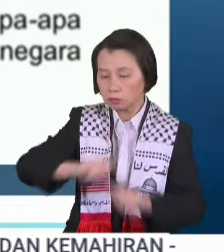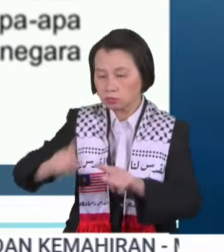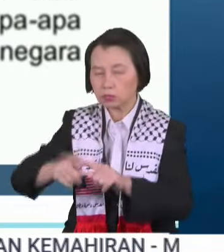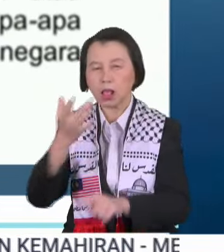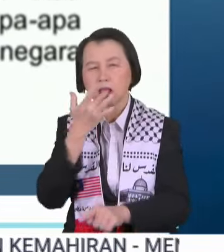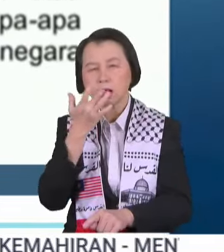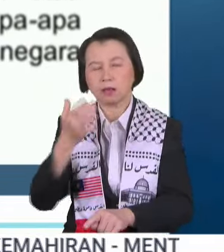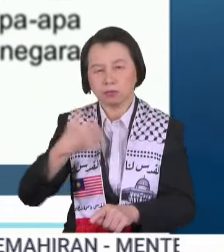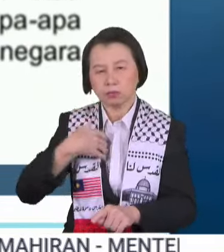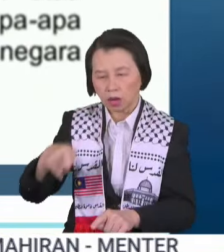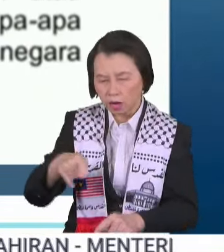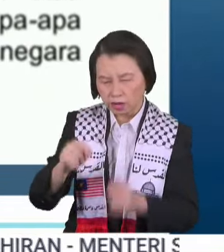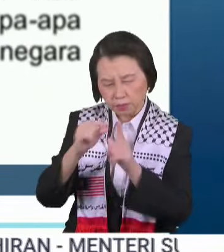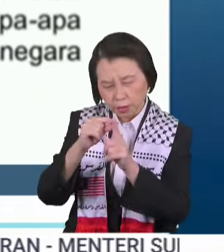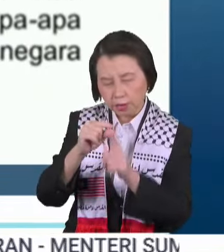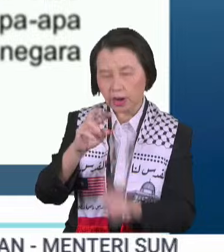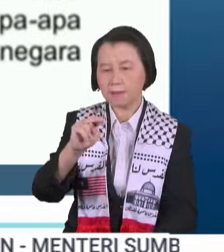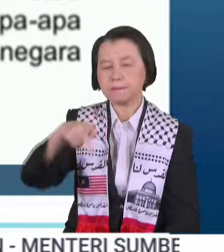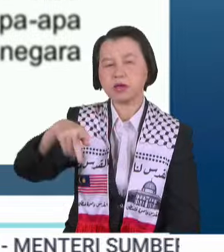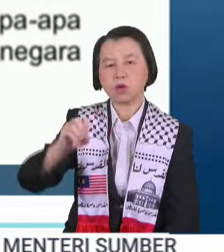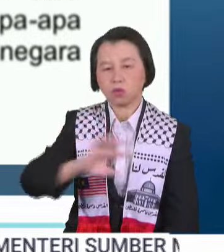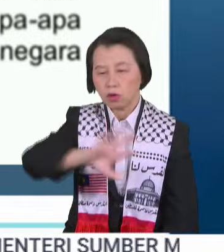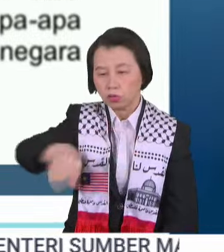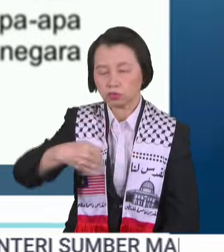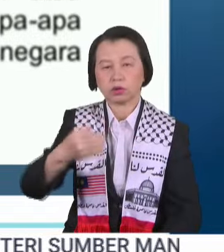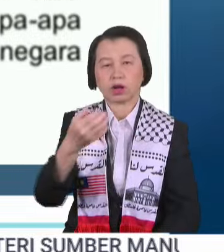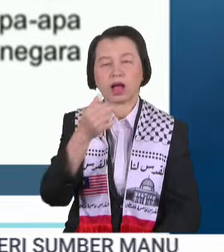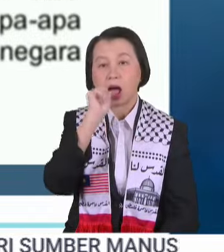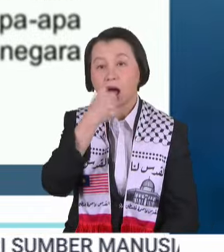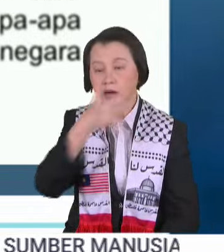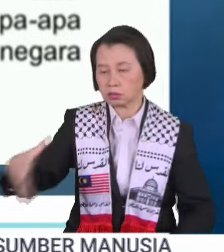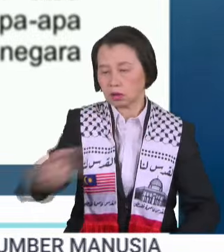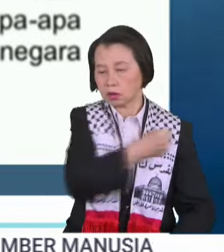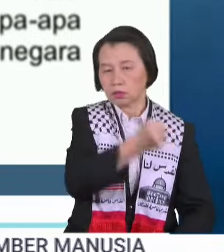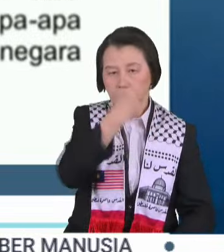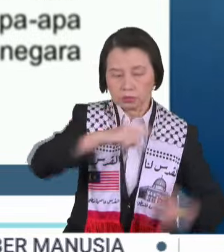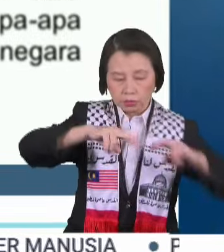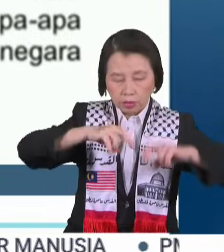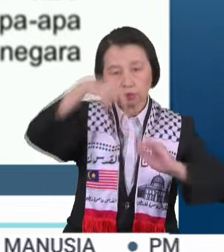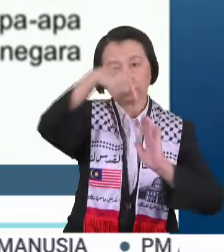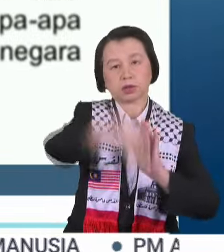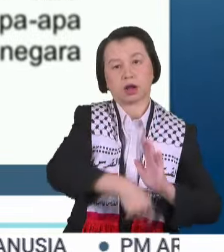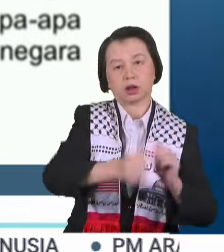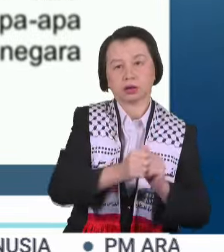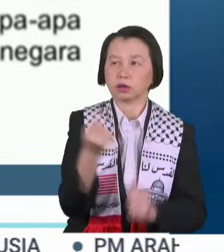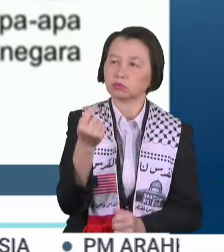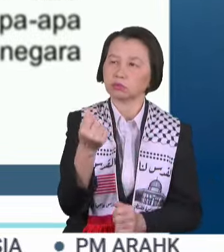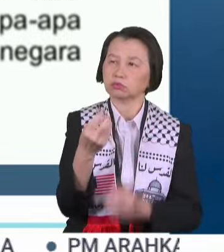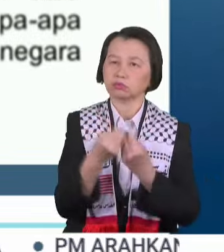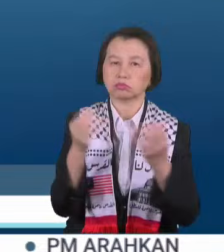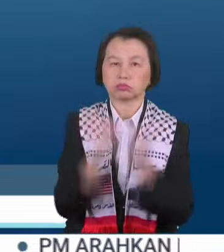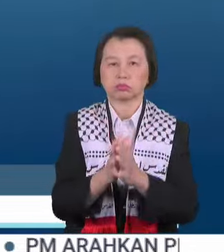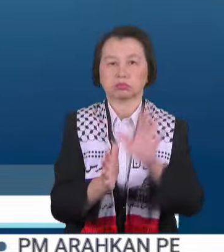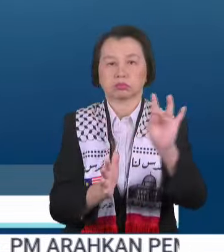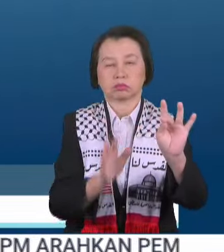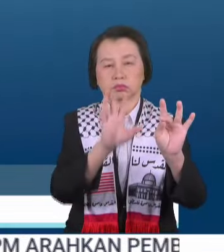yang mempunyai pernyataan NPO. Kesemua produk aiskrim terbabit telah disita untuk siasatan lanjut dengan nilai rampasan berjumlah